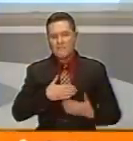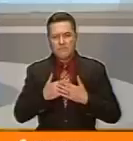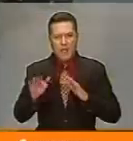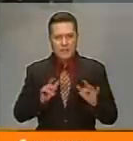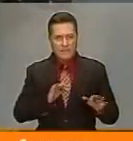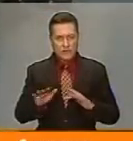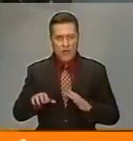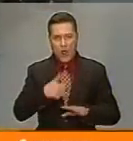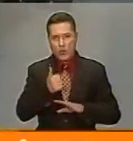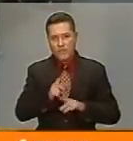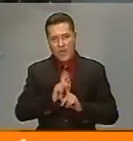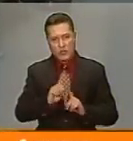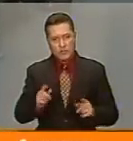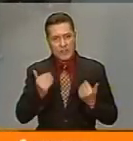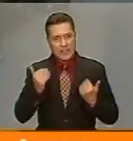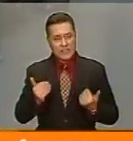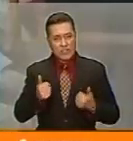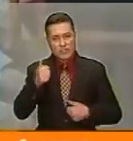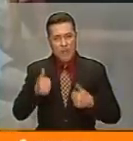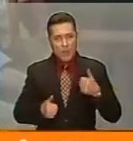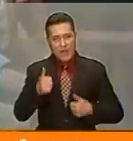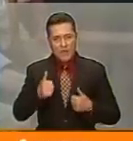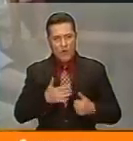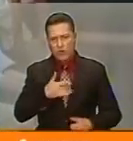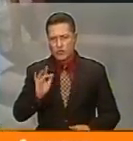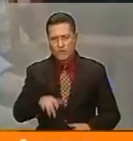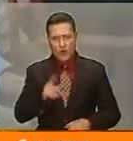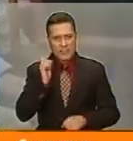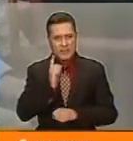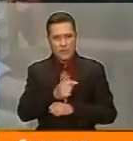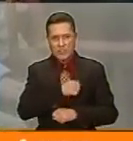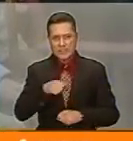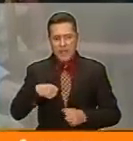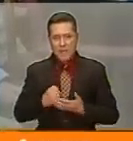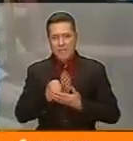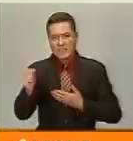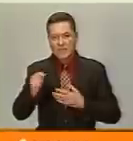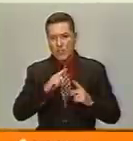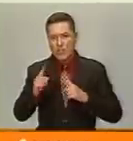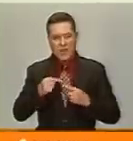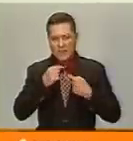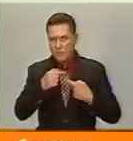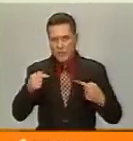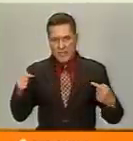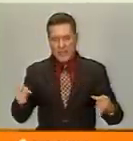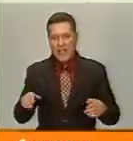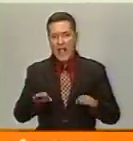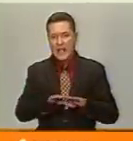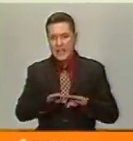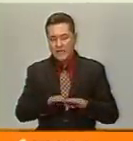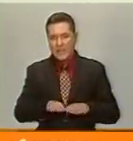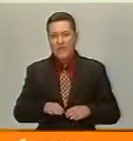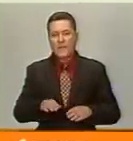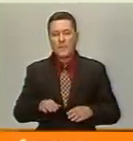активізувалися. Головна особливість нинішніх перегонів – суворе заборонене самовисування до рад будь-яких рівнів. Утім, у партії «Рух